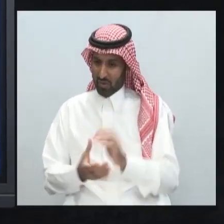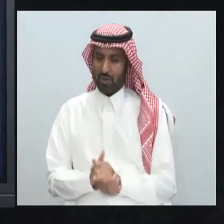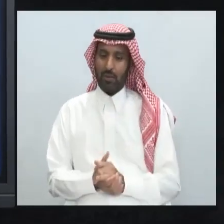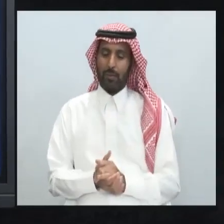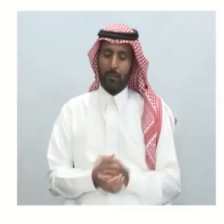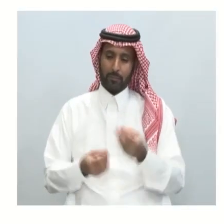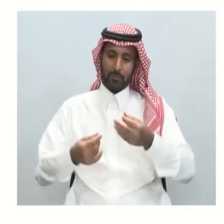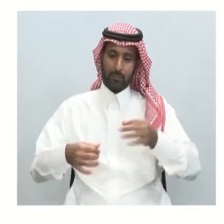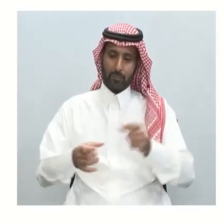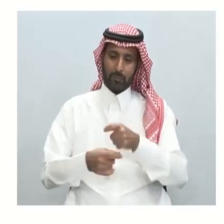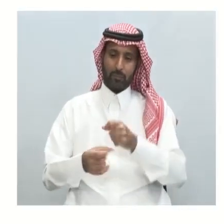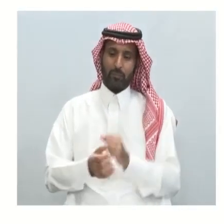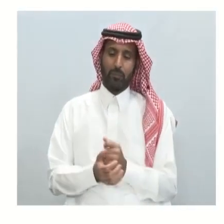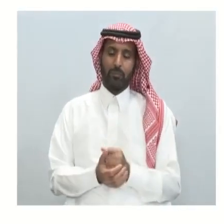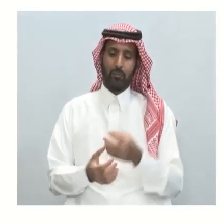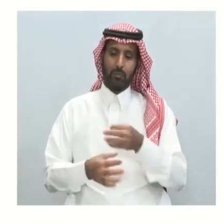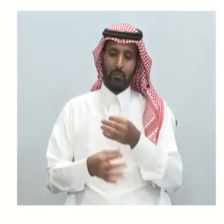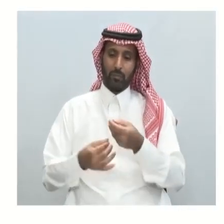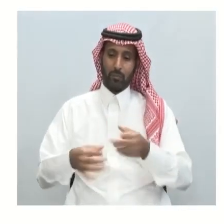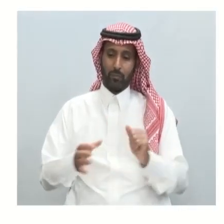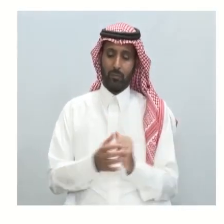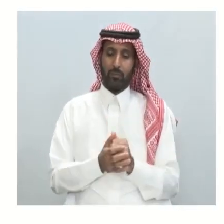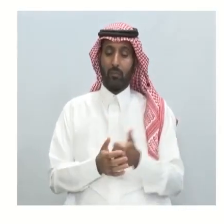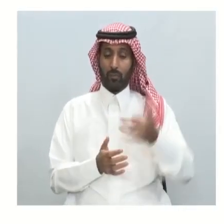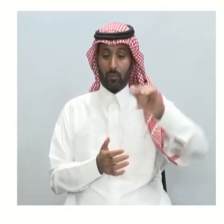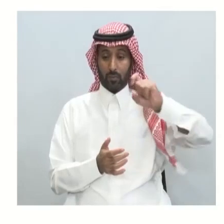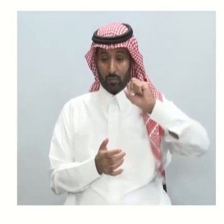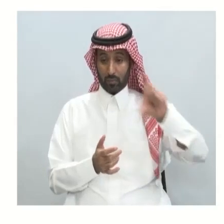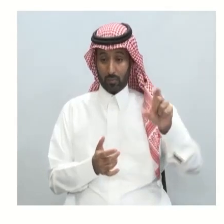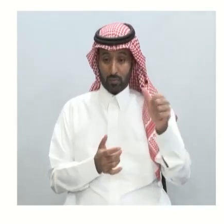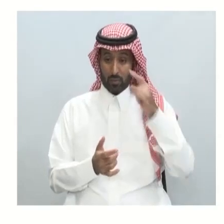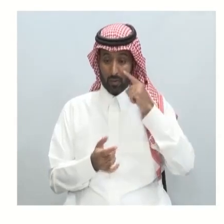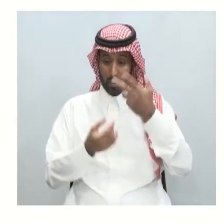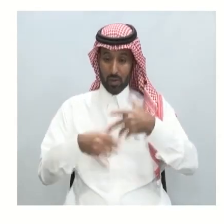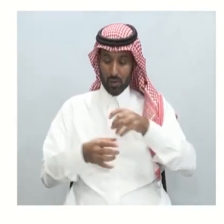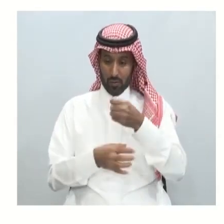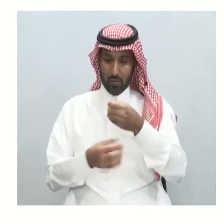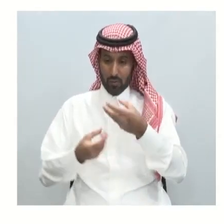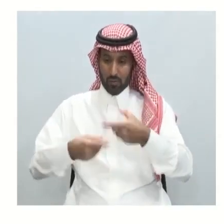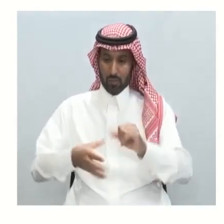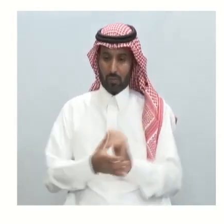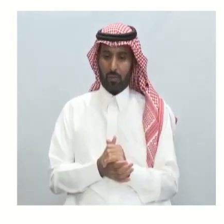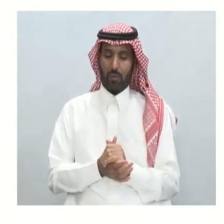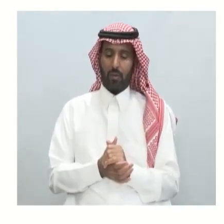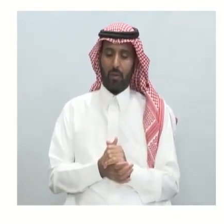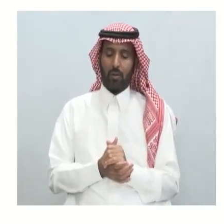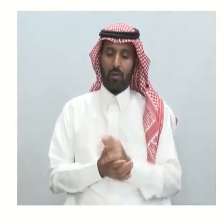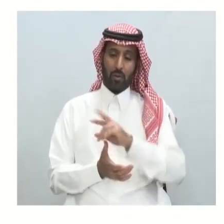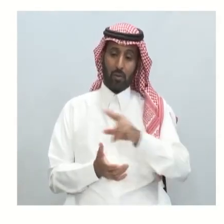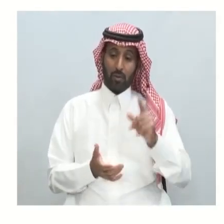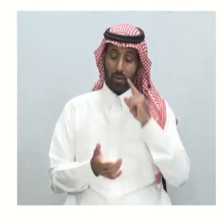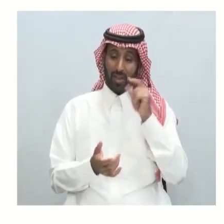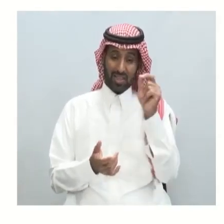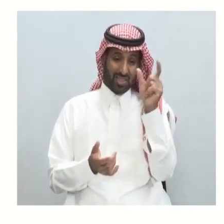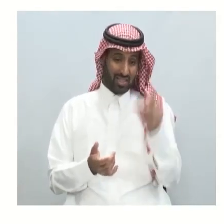القطبيه اذا الجزيئات القطبيه والمركبات الايونيه قابله للذوبان في المذيبات القطبيه الجزيئات